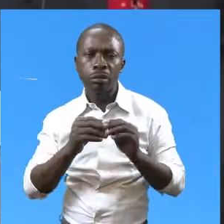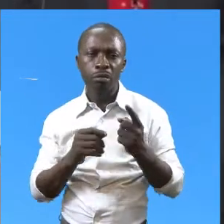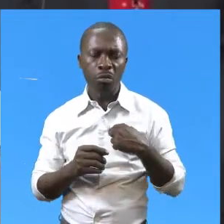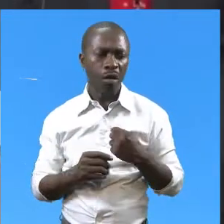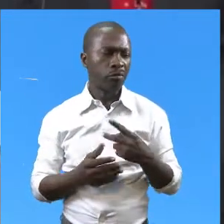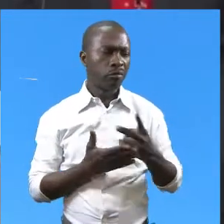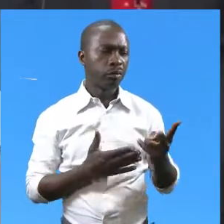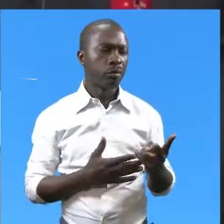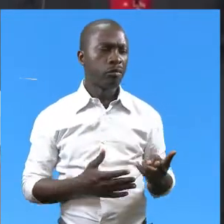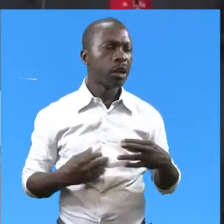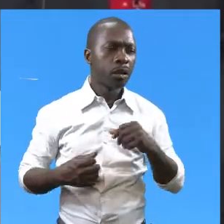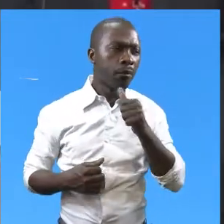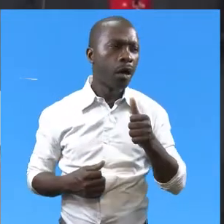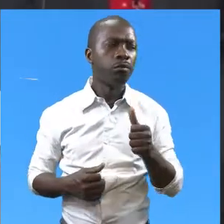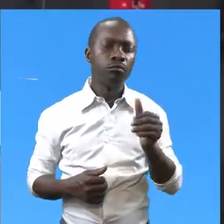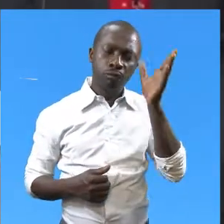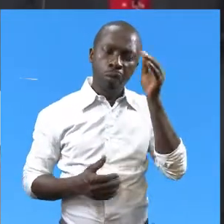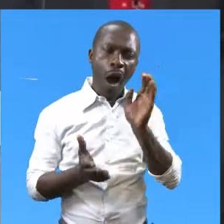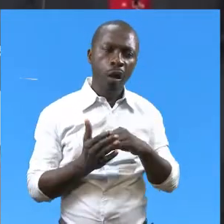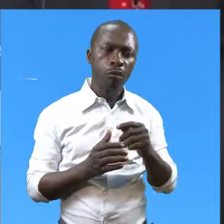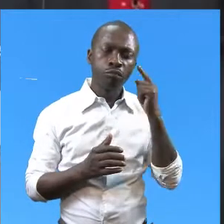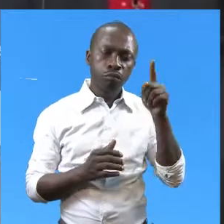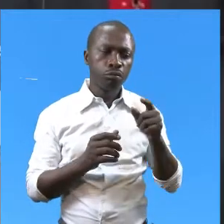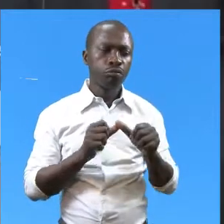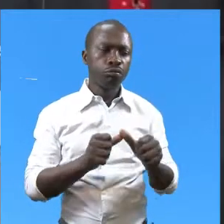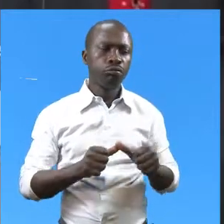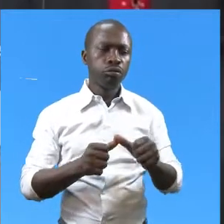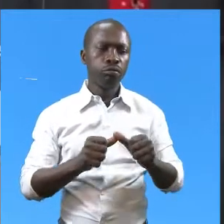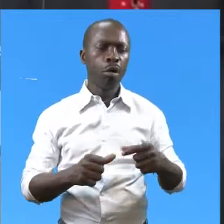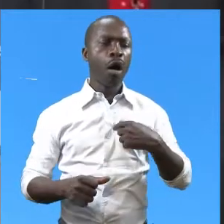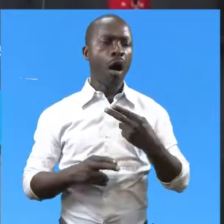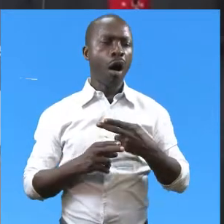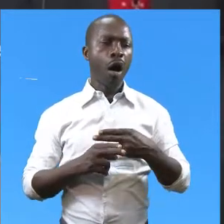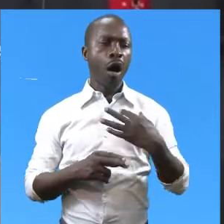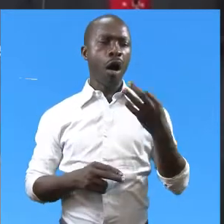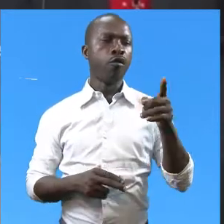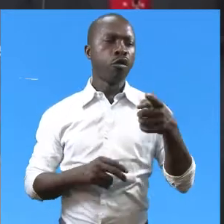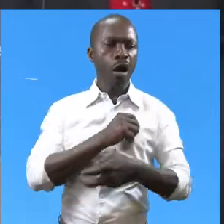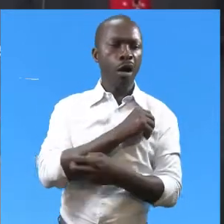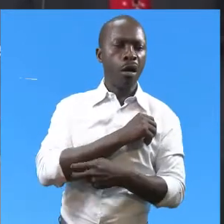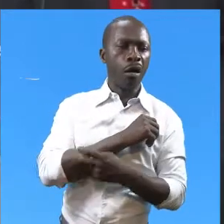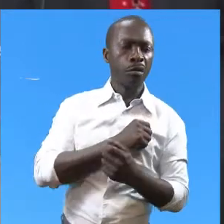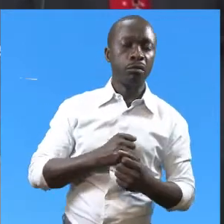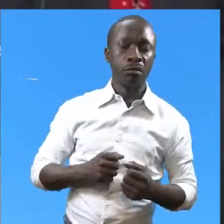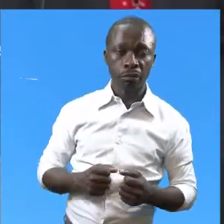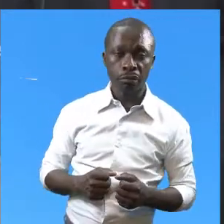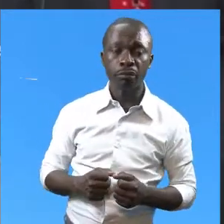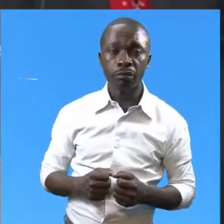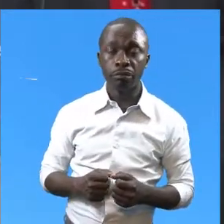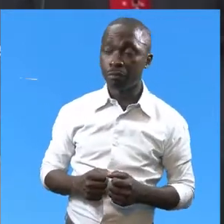Joe Biden de se précipiter pour se présenter faussement en vainqueur, assurant que l'élection était loin d'être